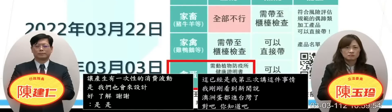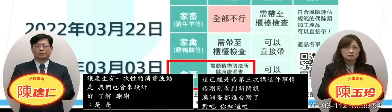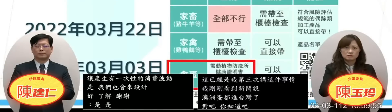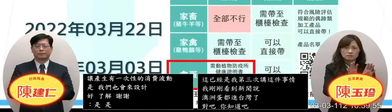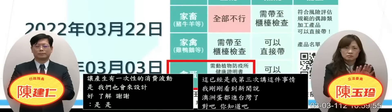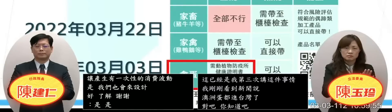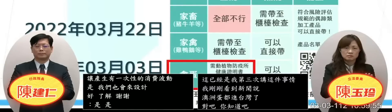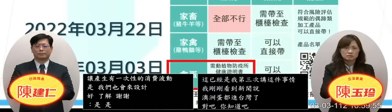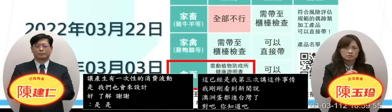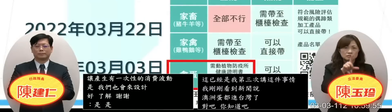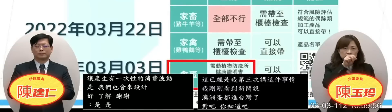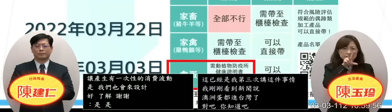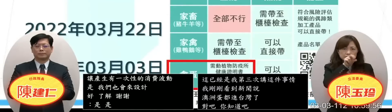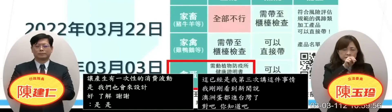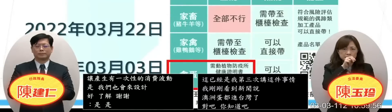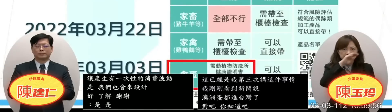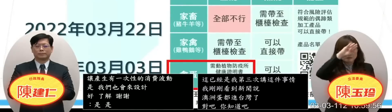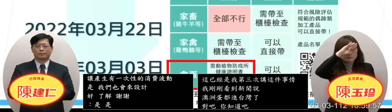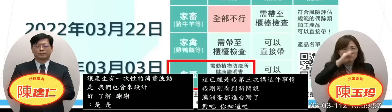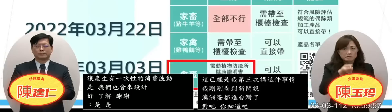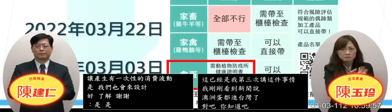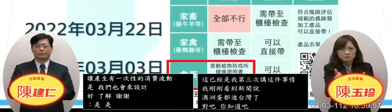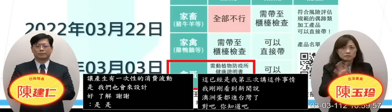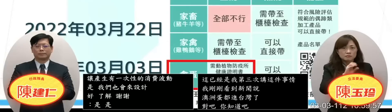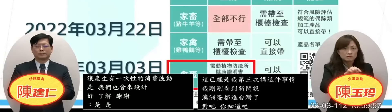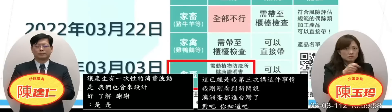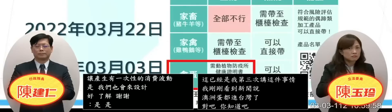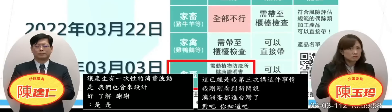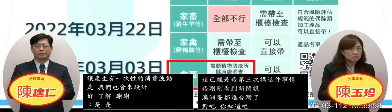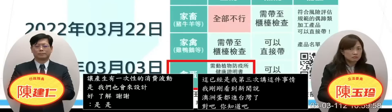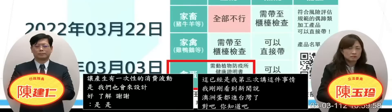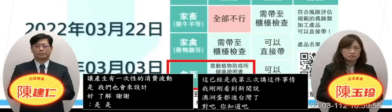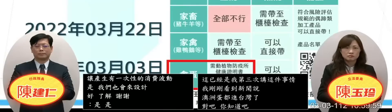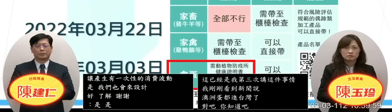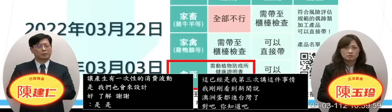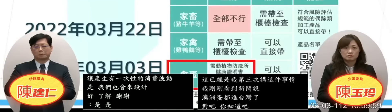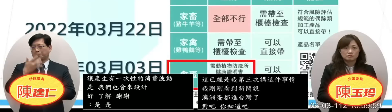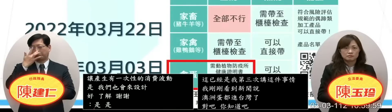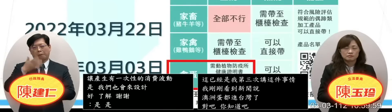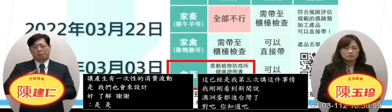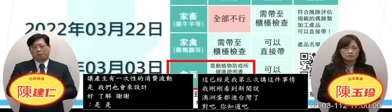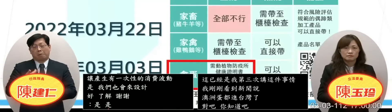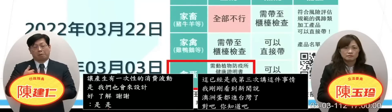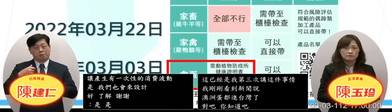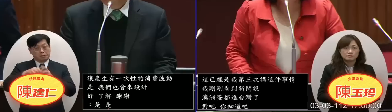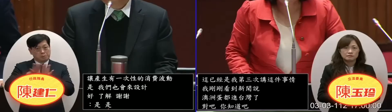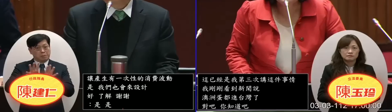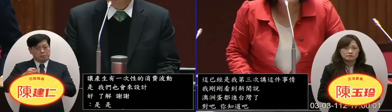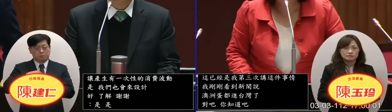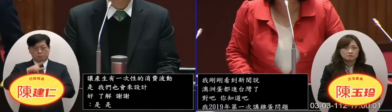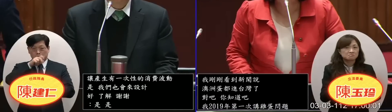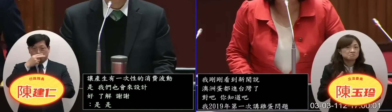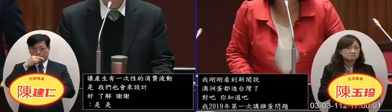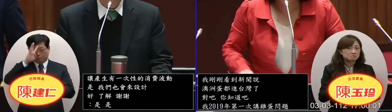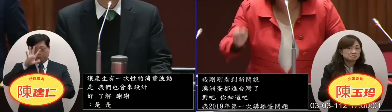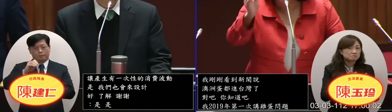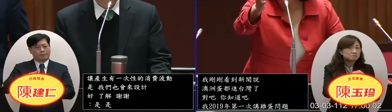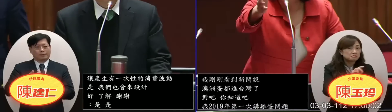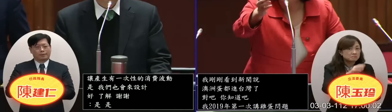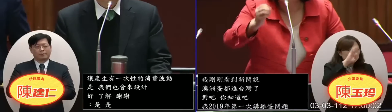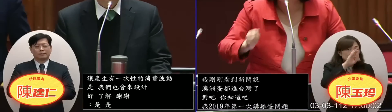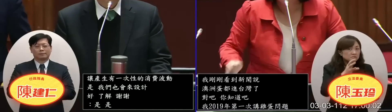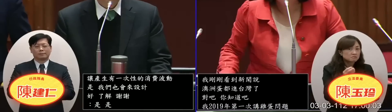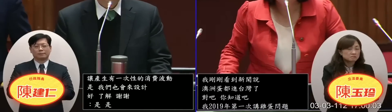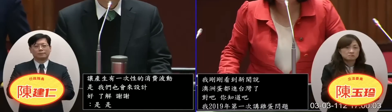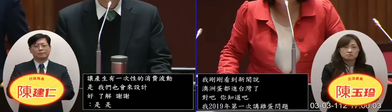流感，您知不知道？那个部院长知不知道？ 我不太清楚啊，金门有没有禽流感？ 你不知道金门有没有禽流感？那